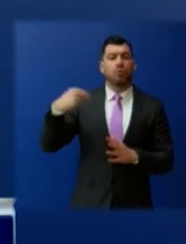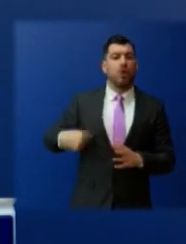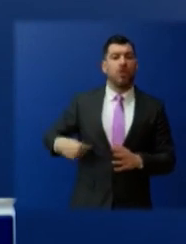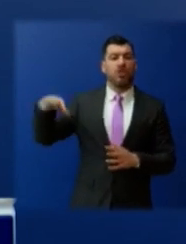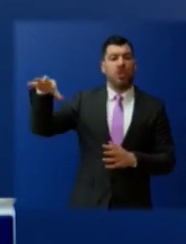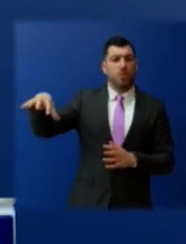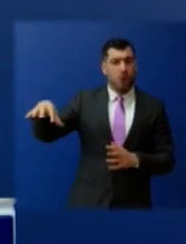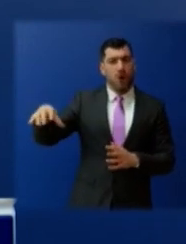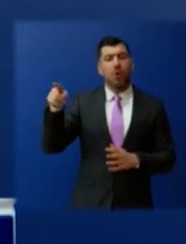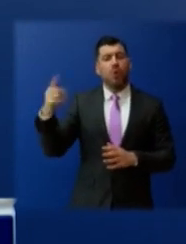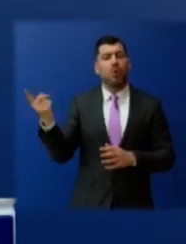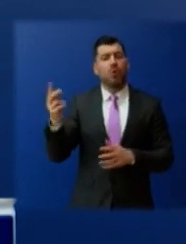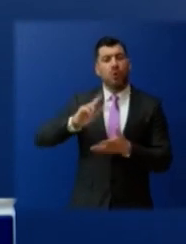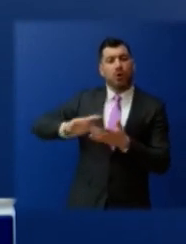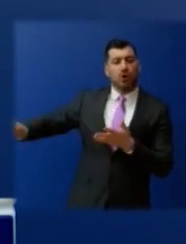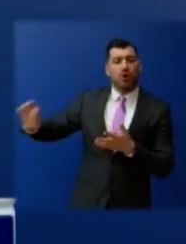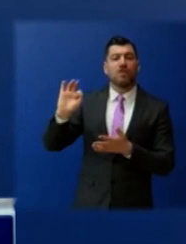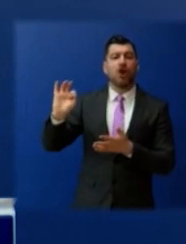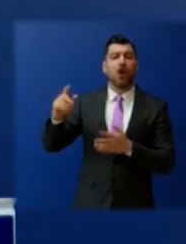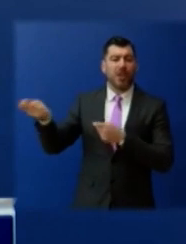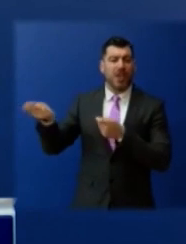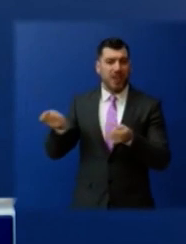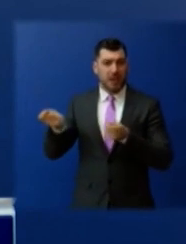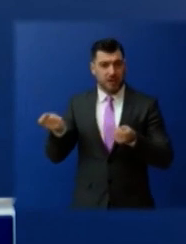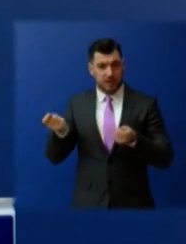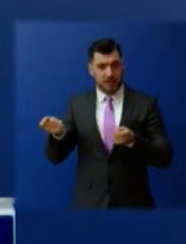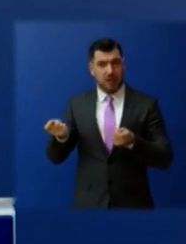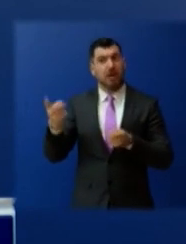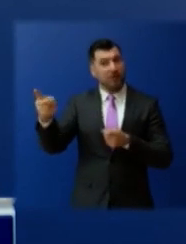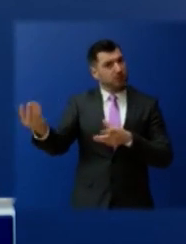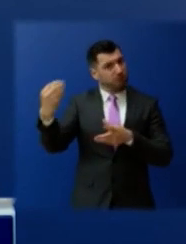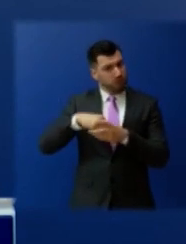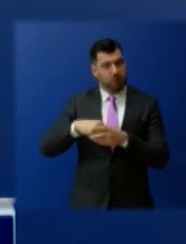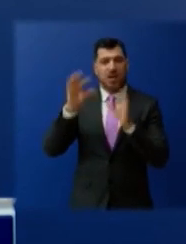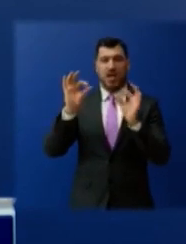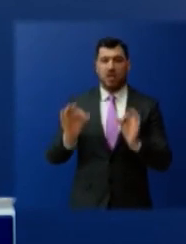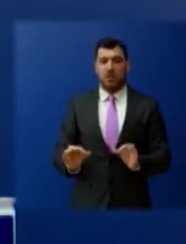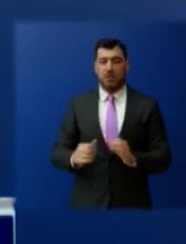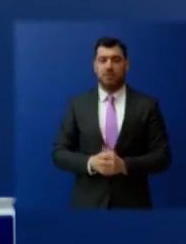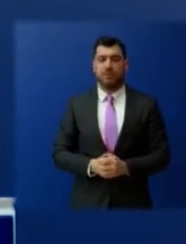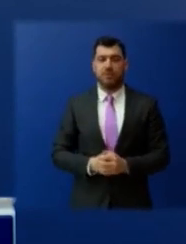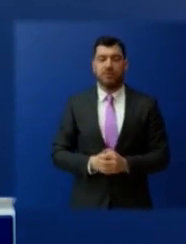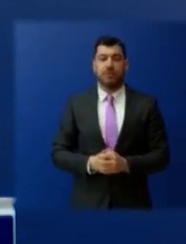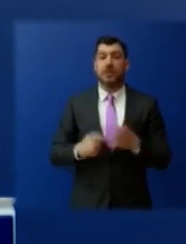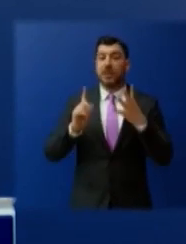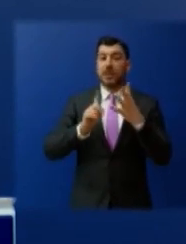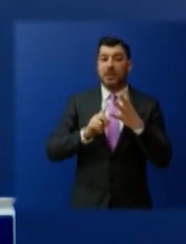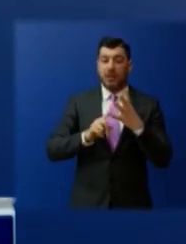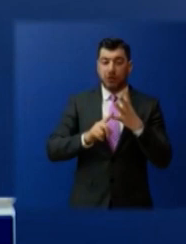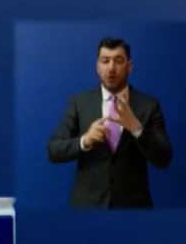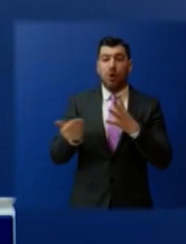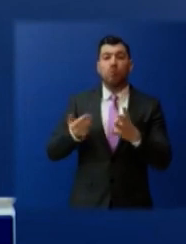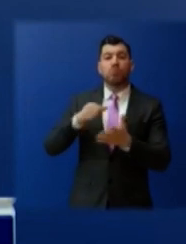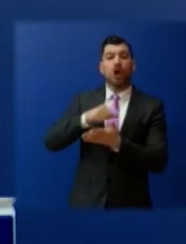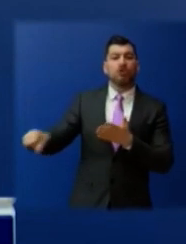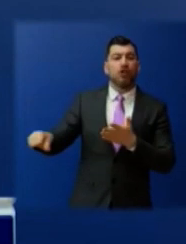αυτοδιοίκηση που εισπράττονται από την φορολογική διοίκηση. Τέταρτον, καταργείται η ποινή προεξόφλησης των οφειλετών προς